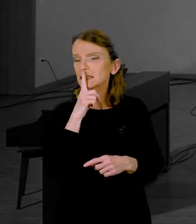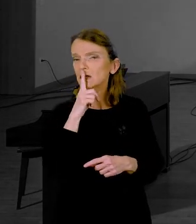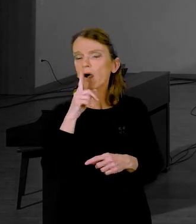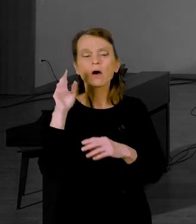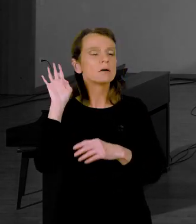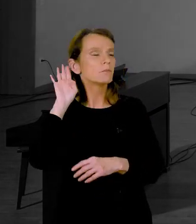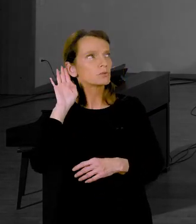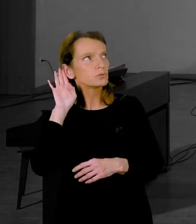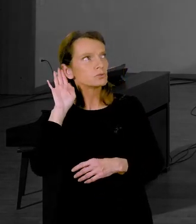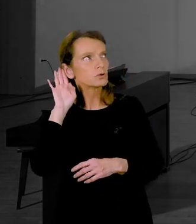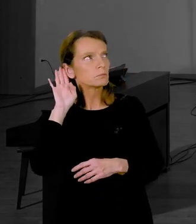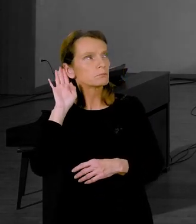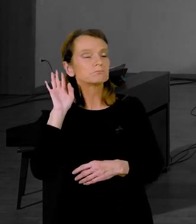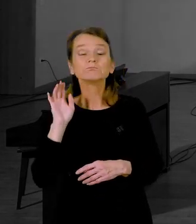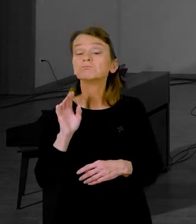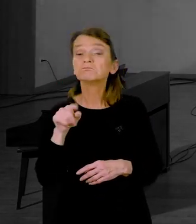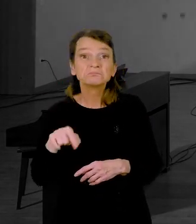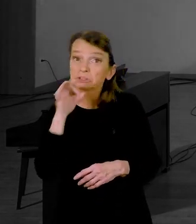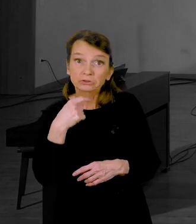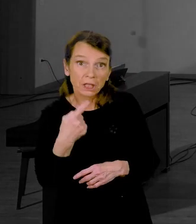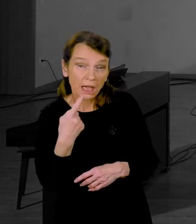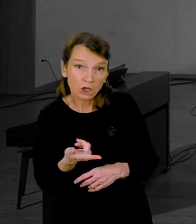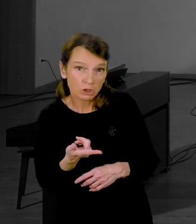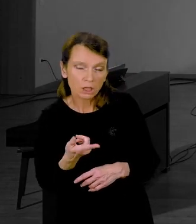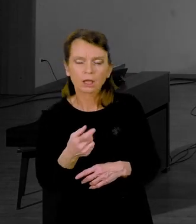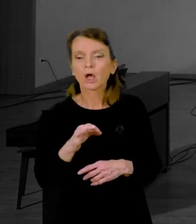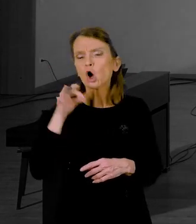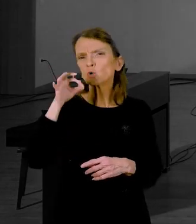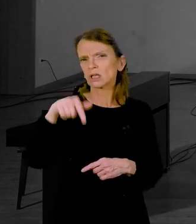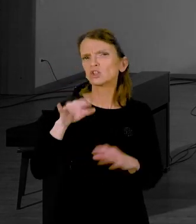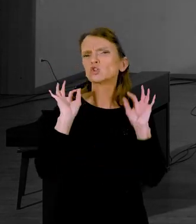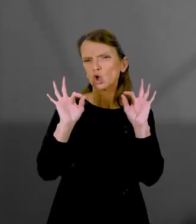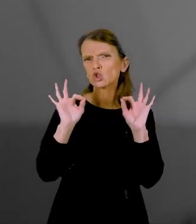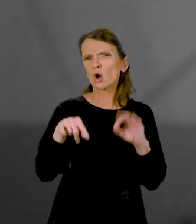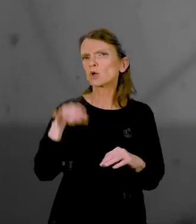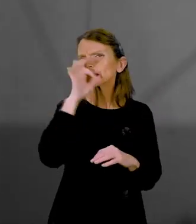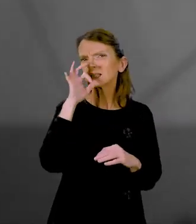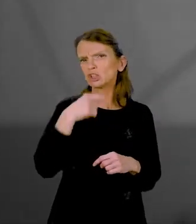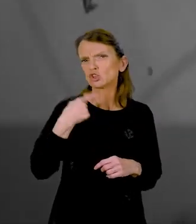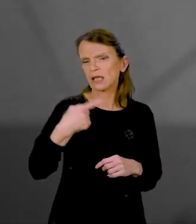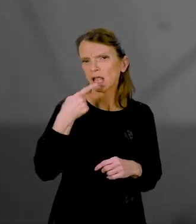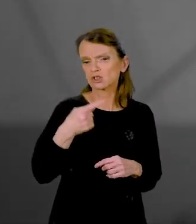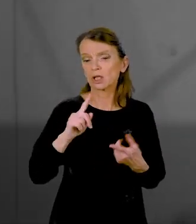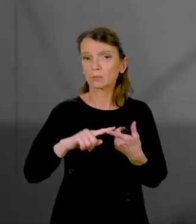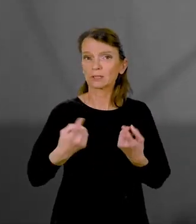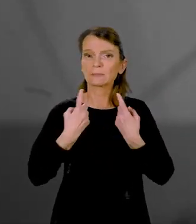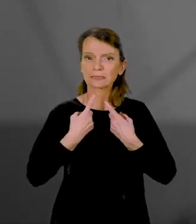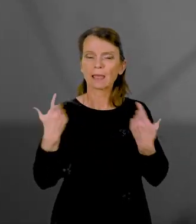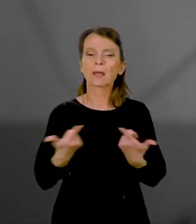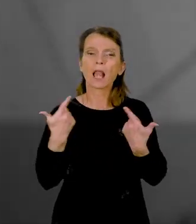Posluša, reče nič in včasih je dobro, da reče nič, ker potem lahko sam poveš